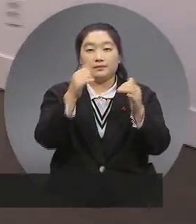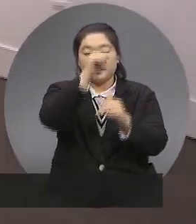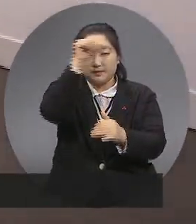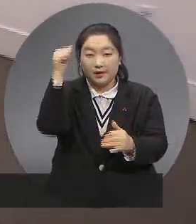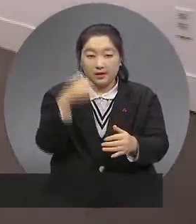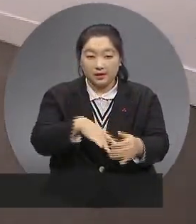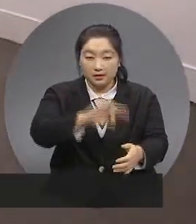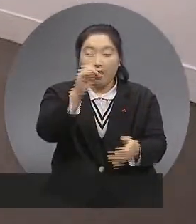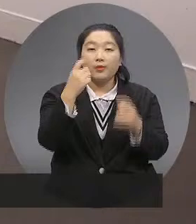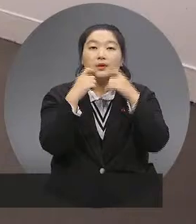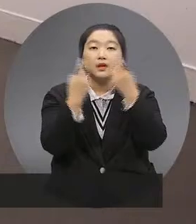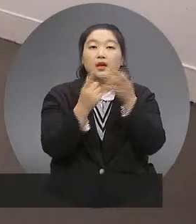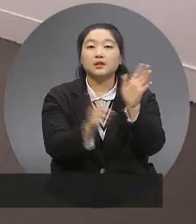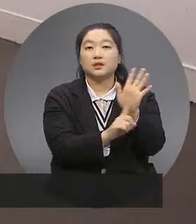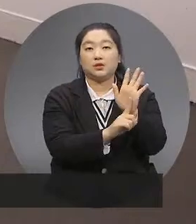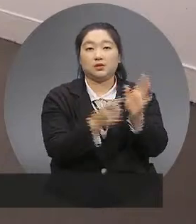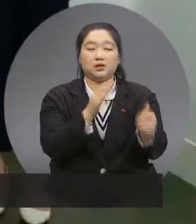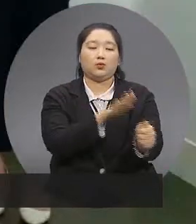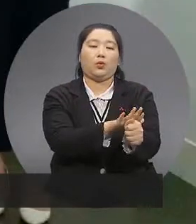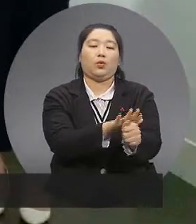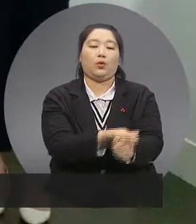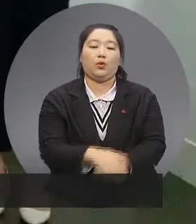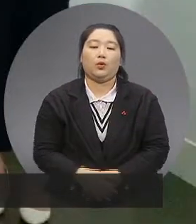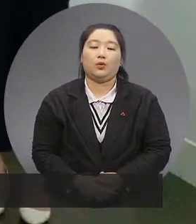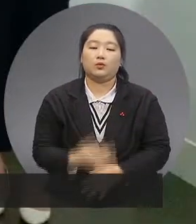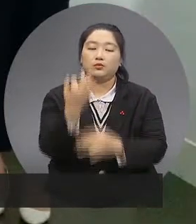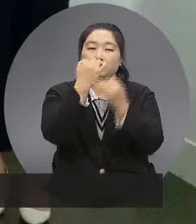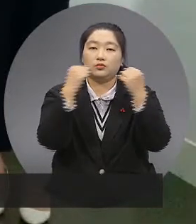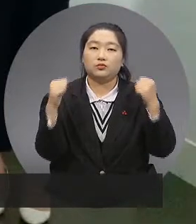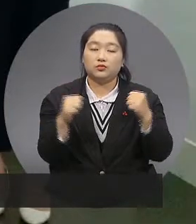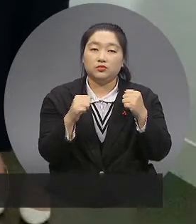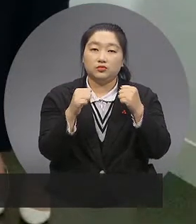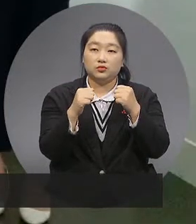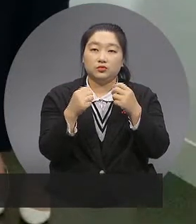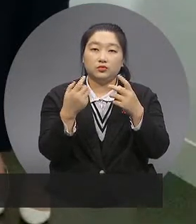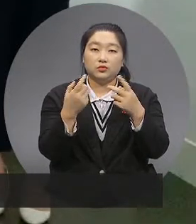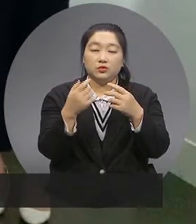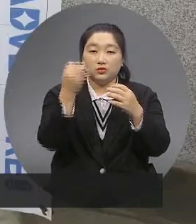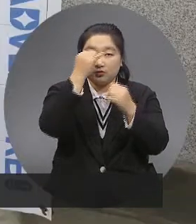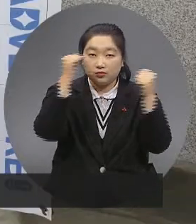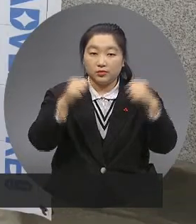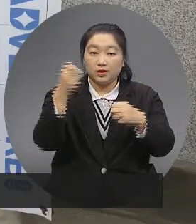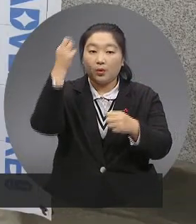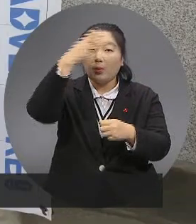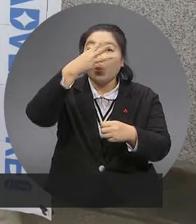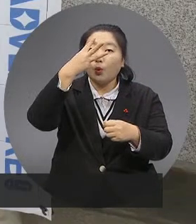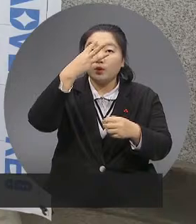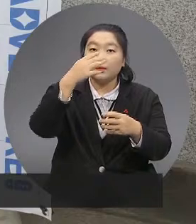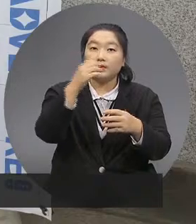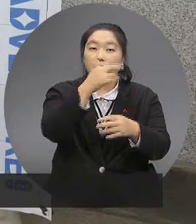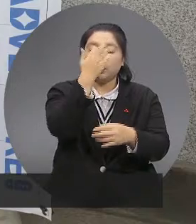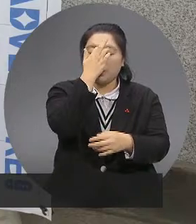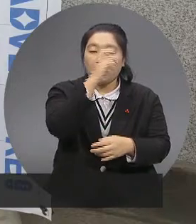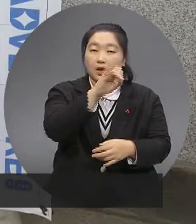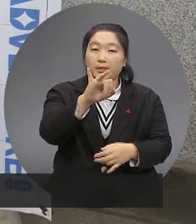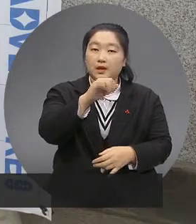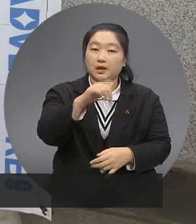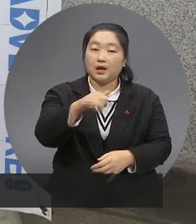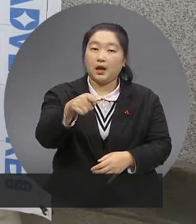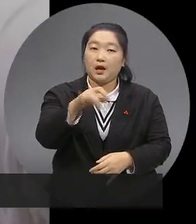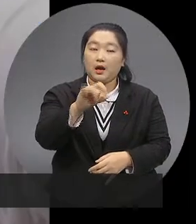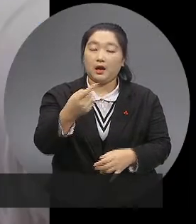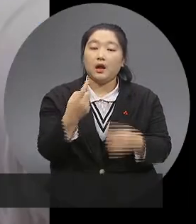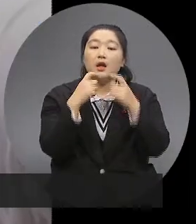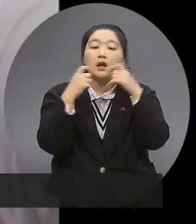개인전을 지원해줬습니다. 충북예고 3학년인 최미카일 작가도 지난 8월 이곳에서 첫 개인전을